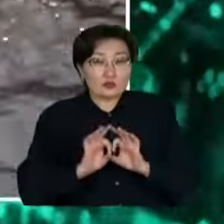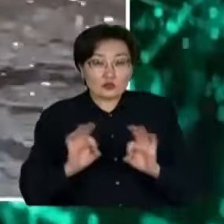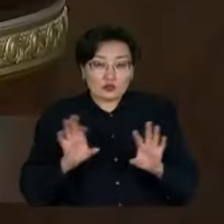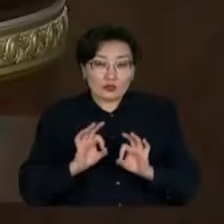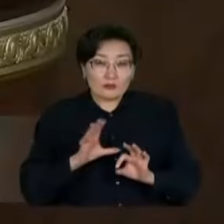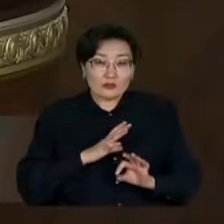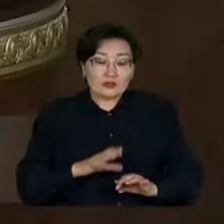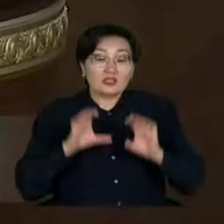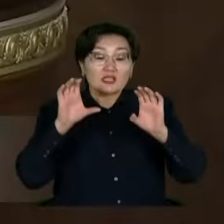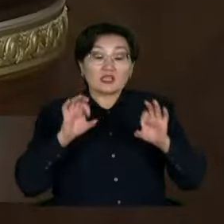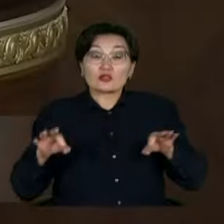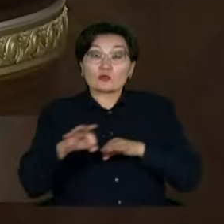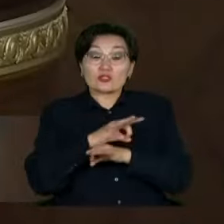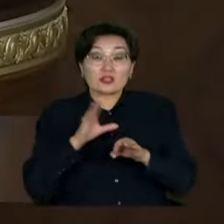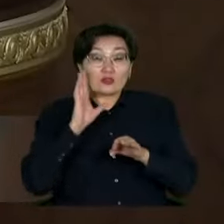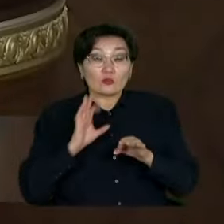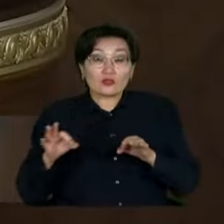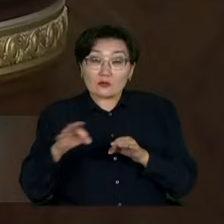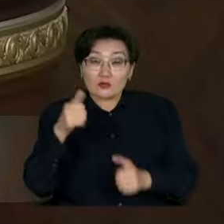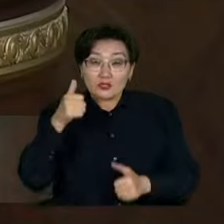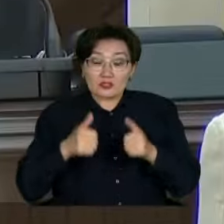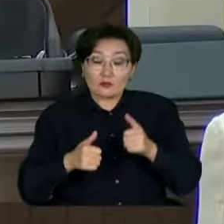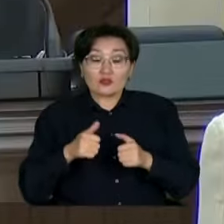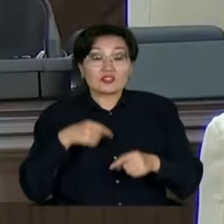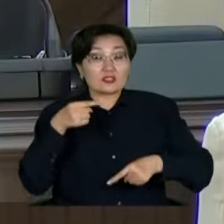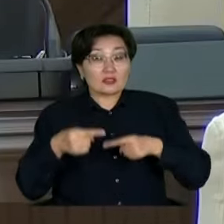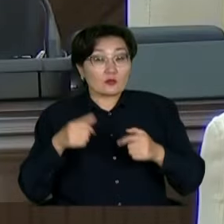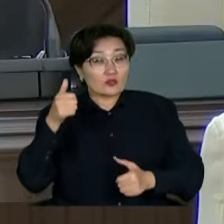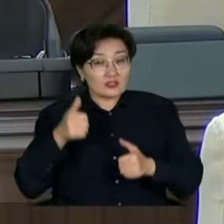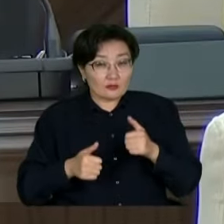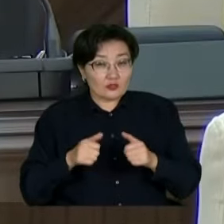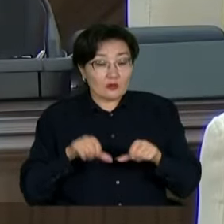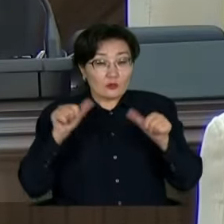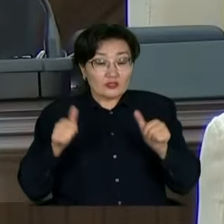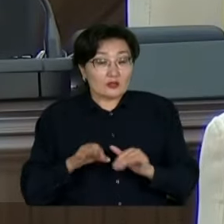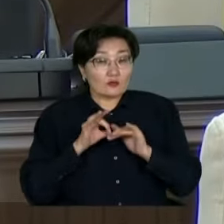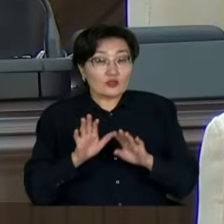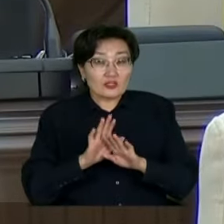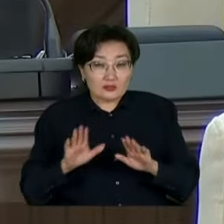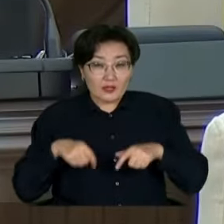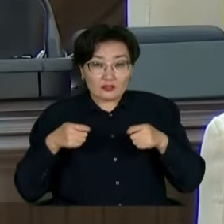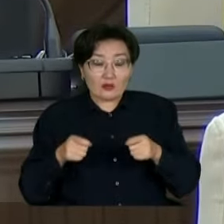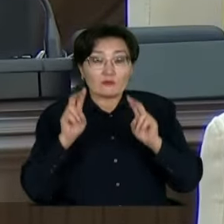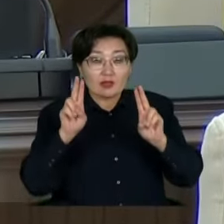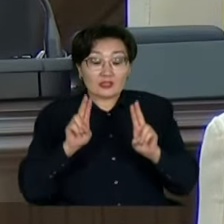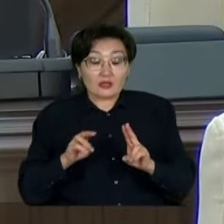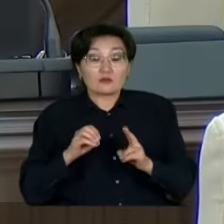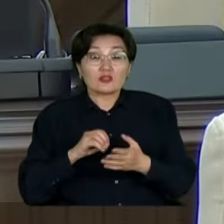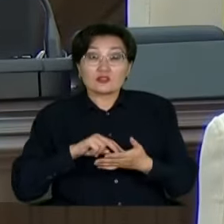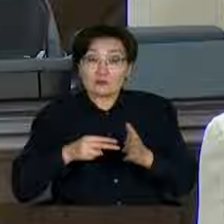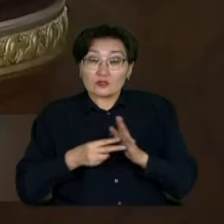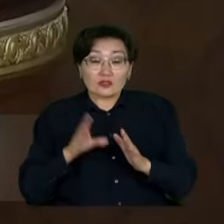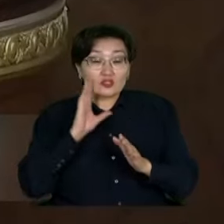түсіндірді. Заң жобасында су айдындарын конкурстық негізде және конкурс рәсімдерін өткізбей беру тәртібі көзделген.